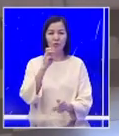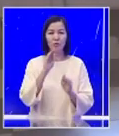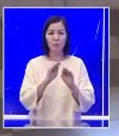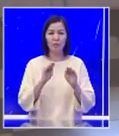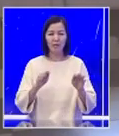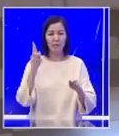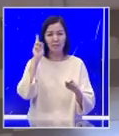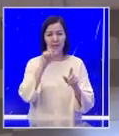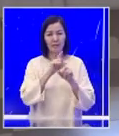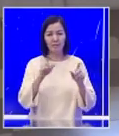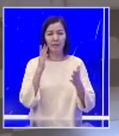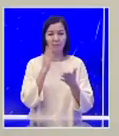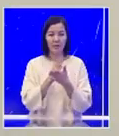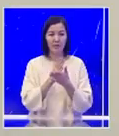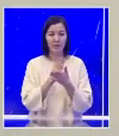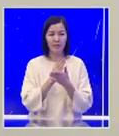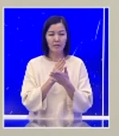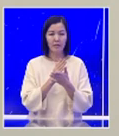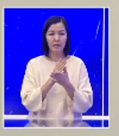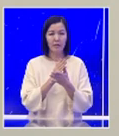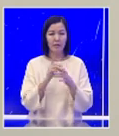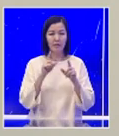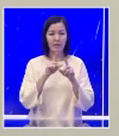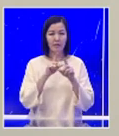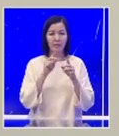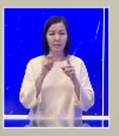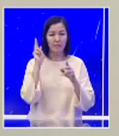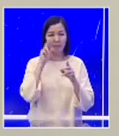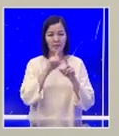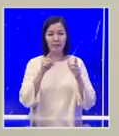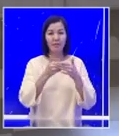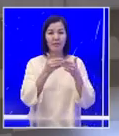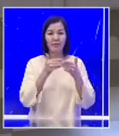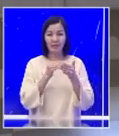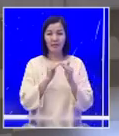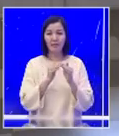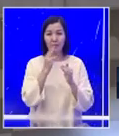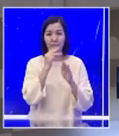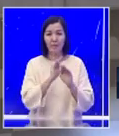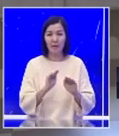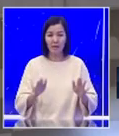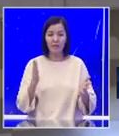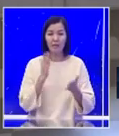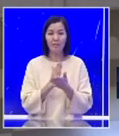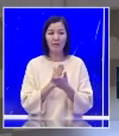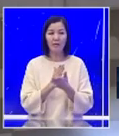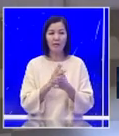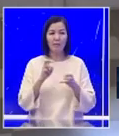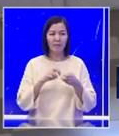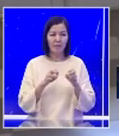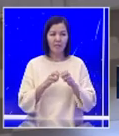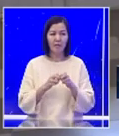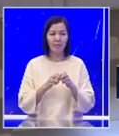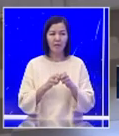оқушылар мектеп жасындағы оқушылар. Мектепке дейінгі оқушылар тағы да бар. енді барлық мәселе әрине көбінеке